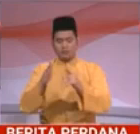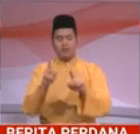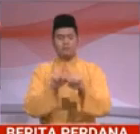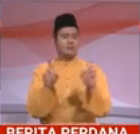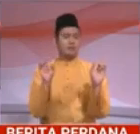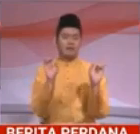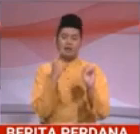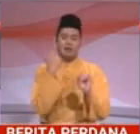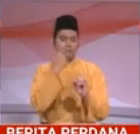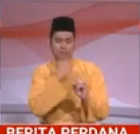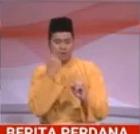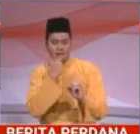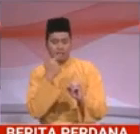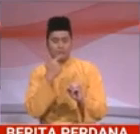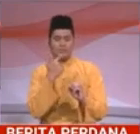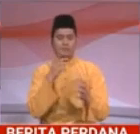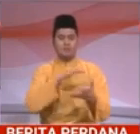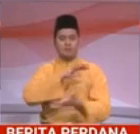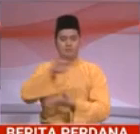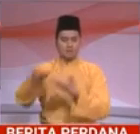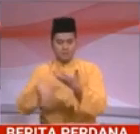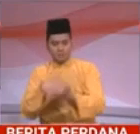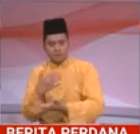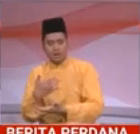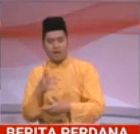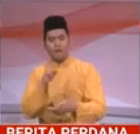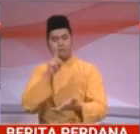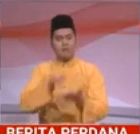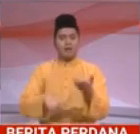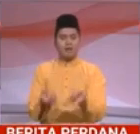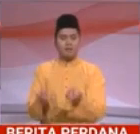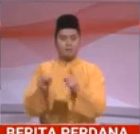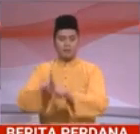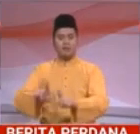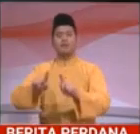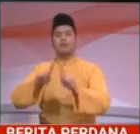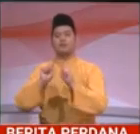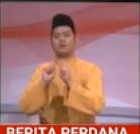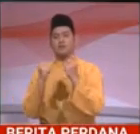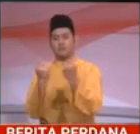campur dalam apa juga kemelut yang melanda pasukan itu ketika ini